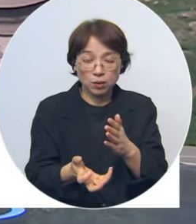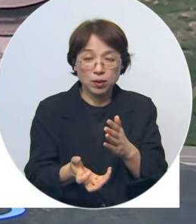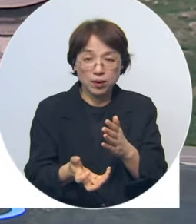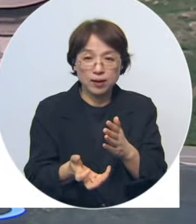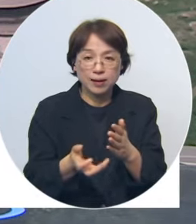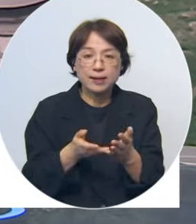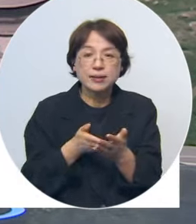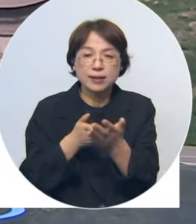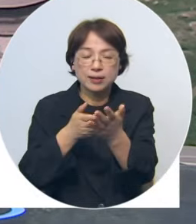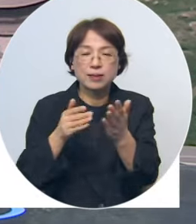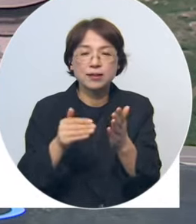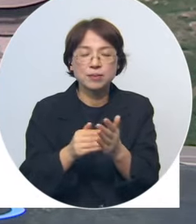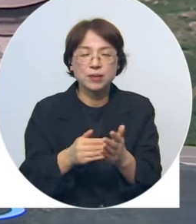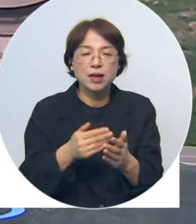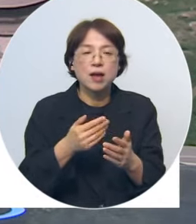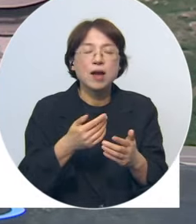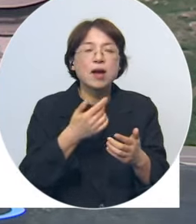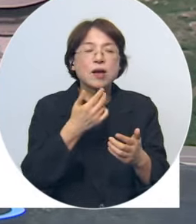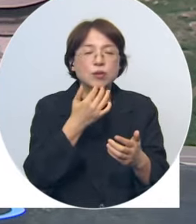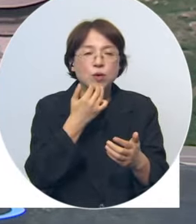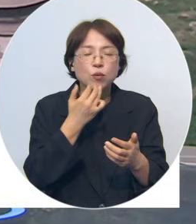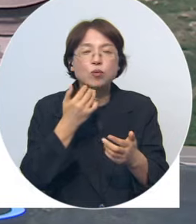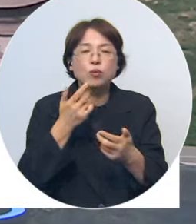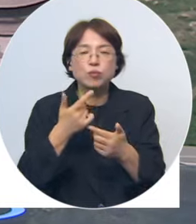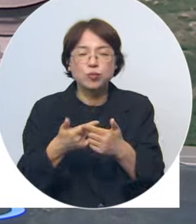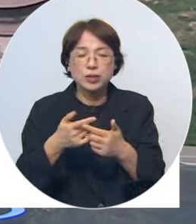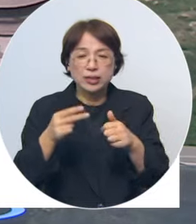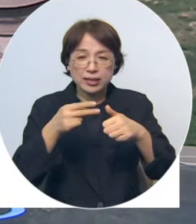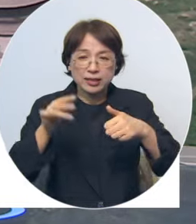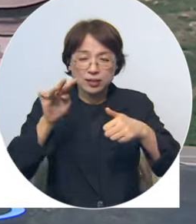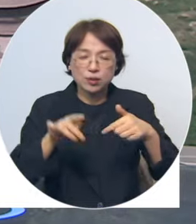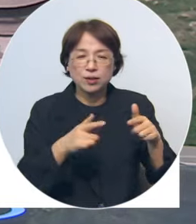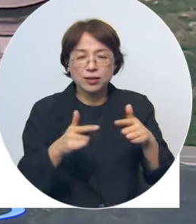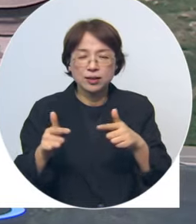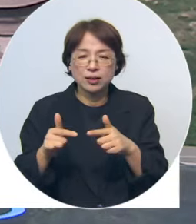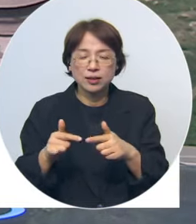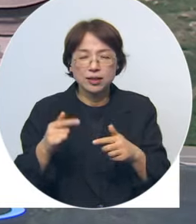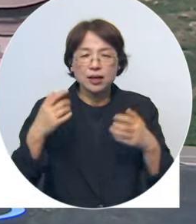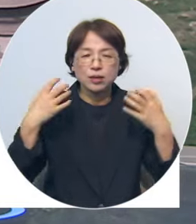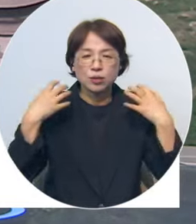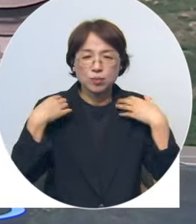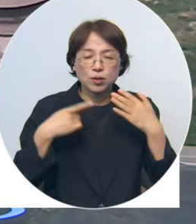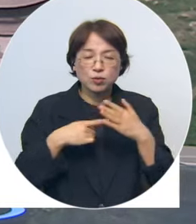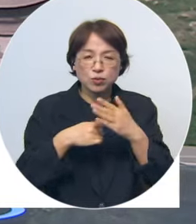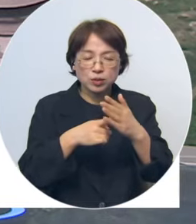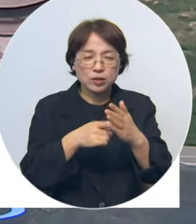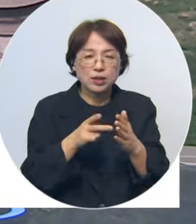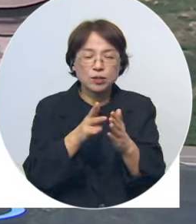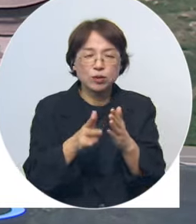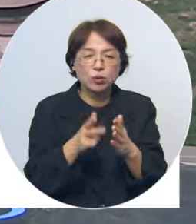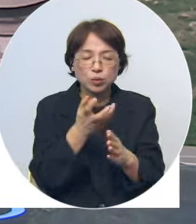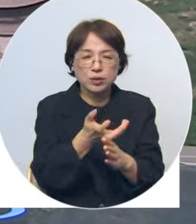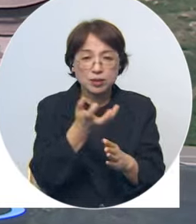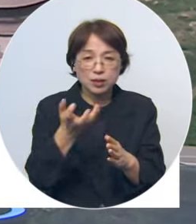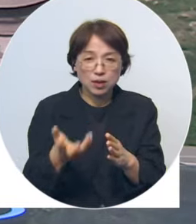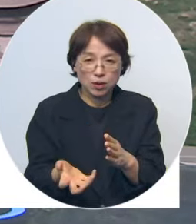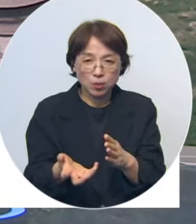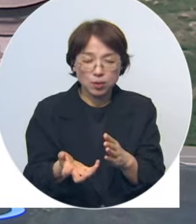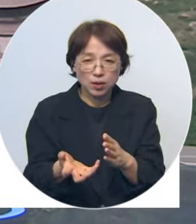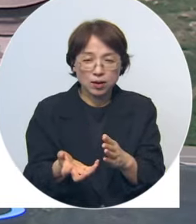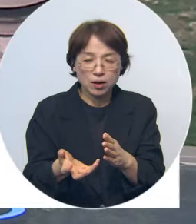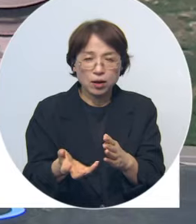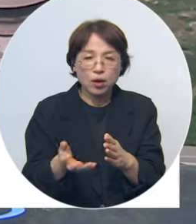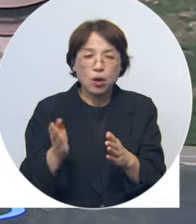내밀었습니다. 서울과 부산, 인천 등 5개 지자체가 정부가 추진하는 철도 지하화 통합개발 선도사업